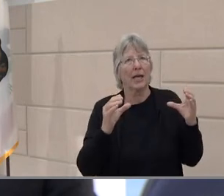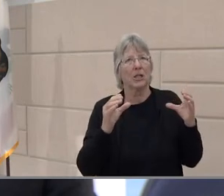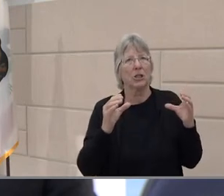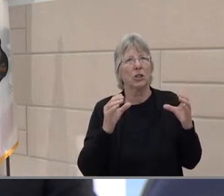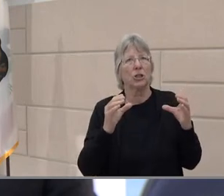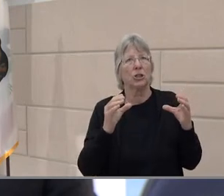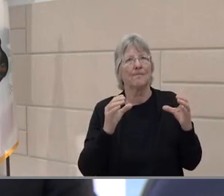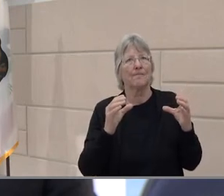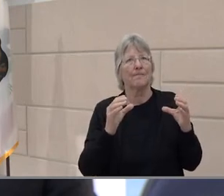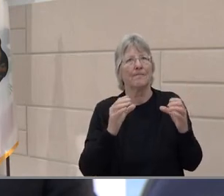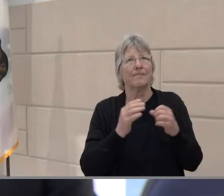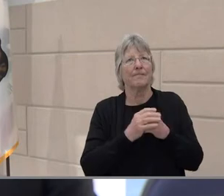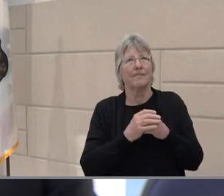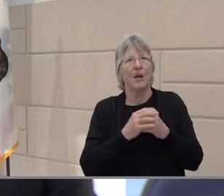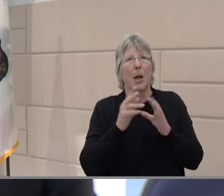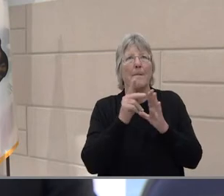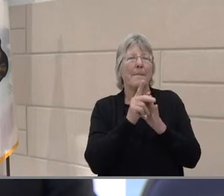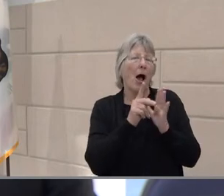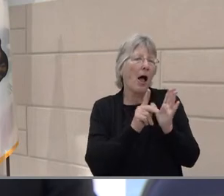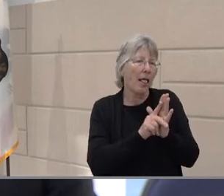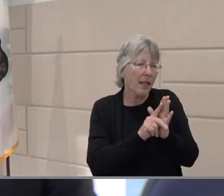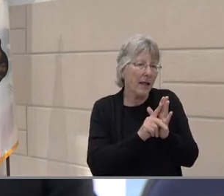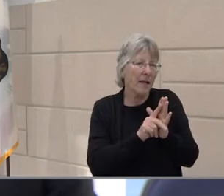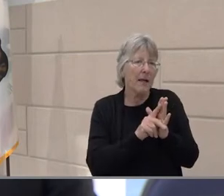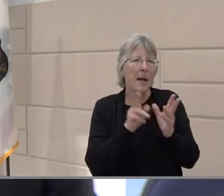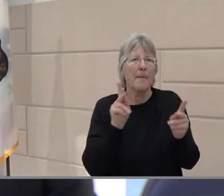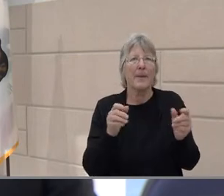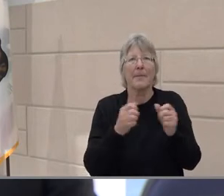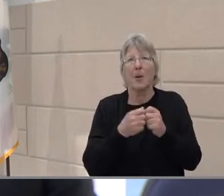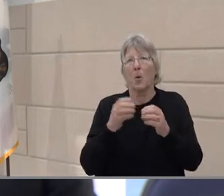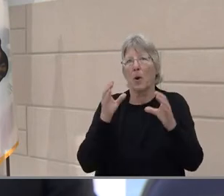ផ្សព្វផ្សាយព័ត៌មានផ្សព្វផ្សាយដំណឹង